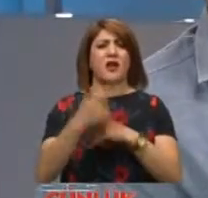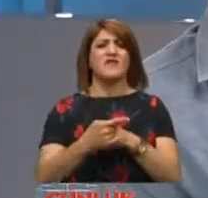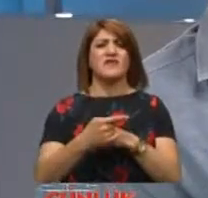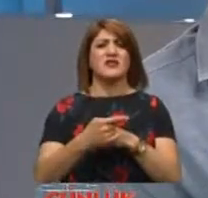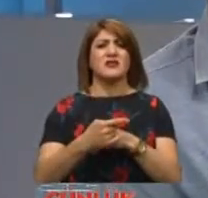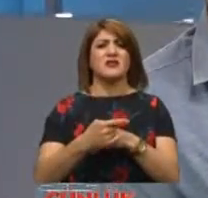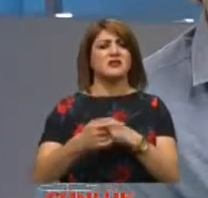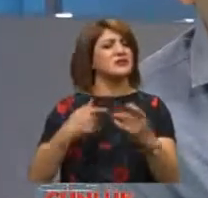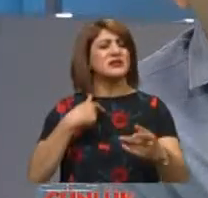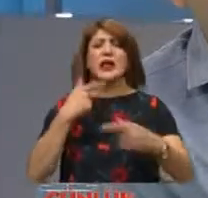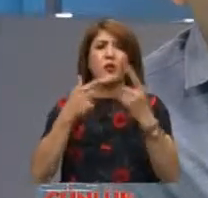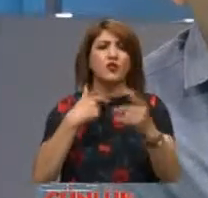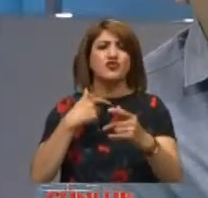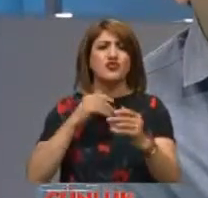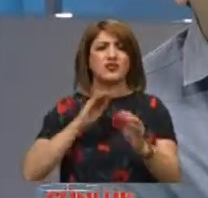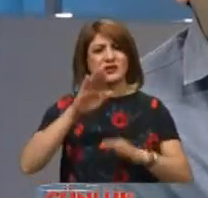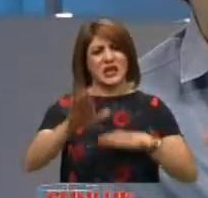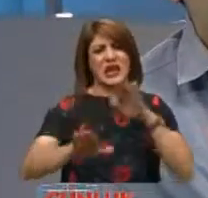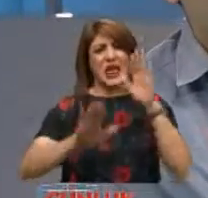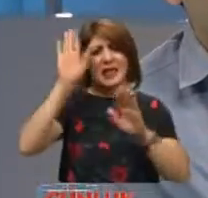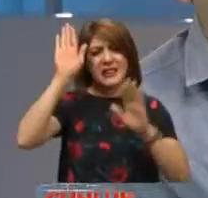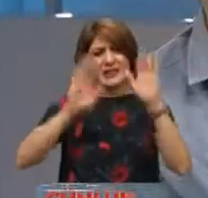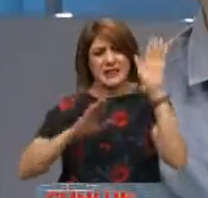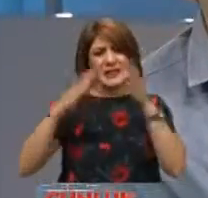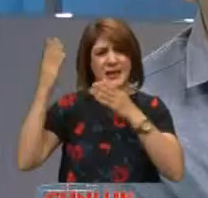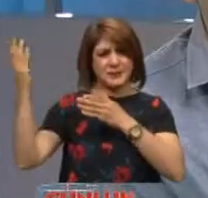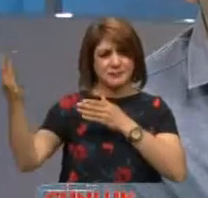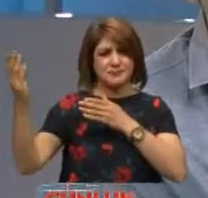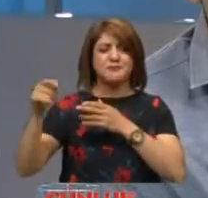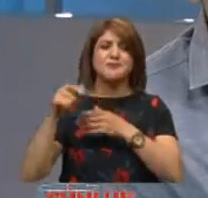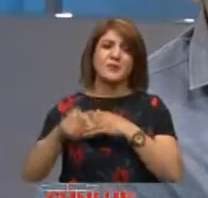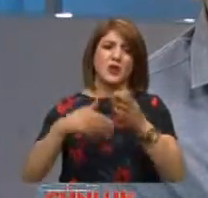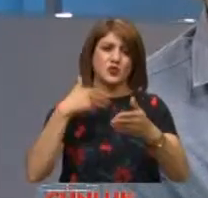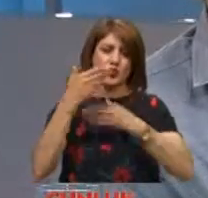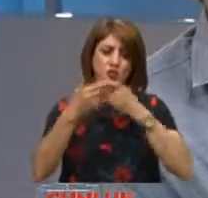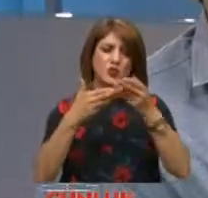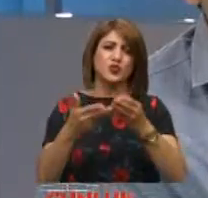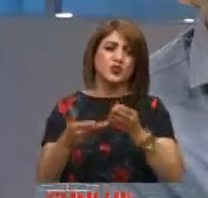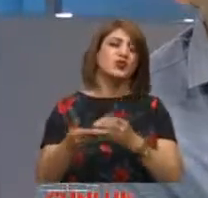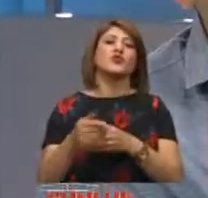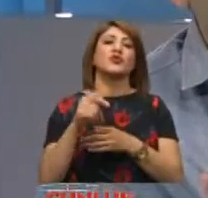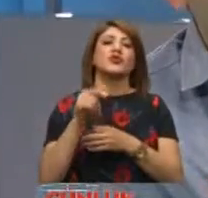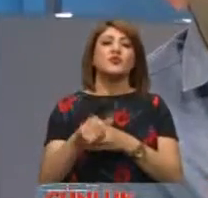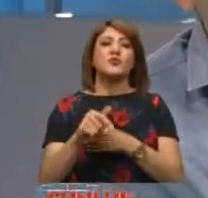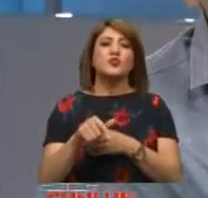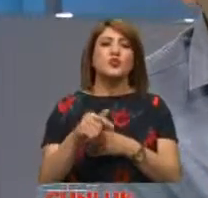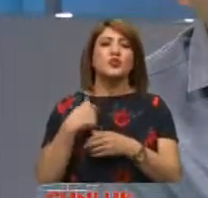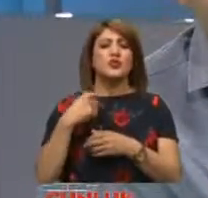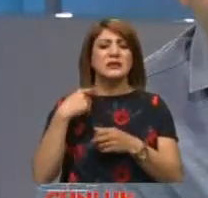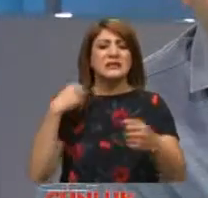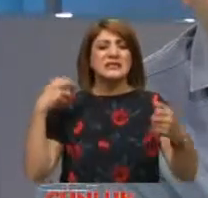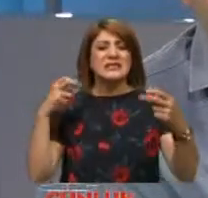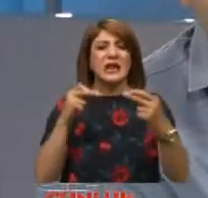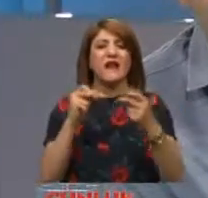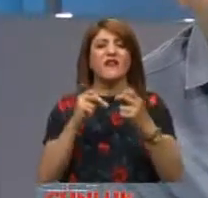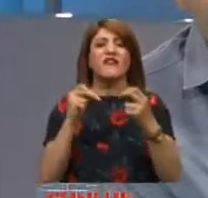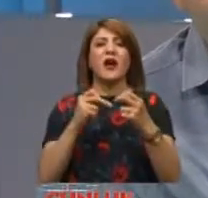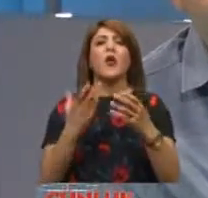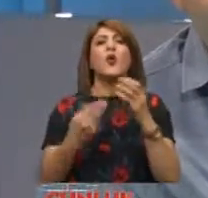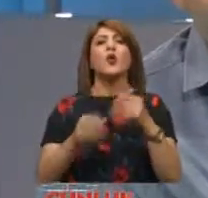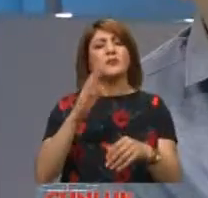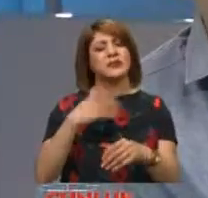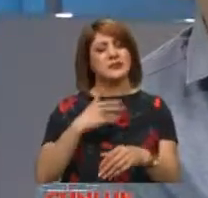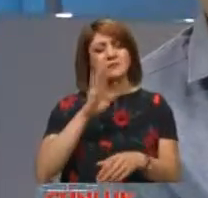ülkede? Pasif direniş. Evet. Pasif direniş biliyorsun Gandhi'nin bir şeyidir, teorisidir. Hani asla şiddete başvurma, pasif direniş yap.